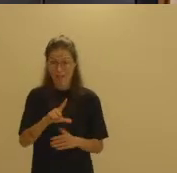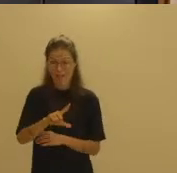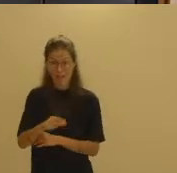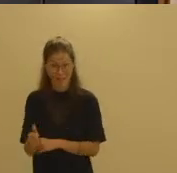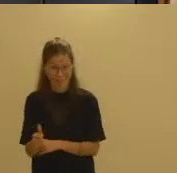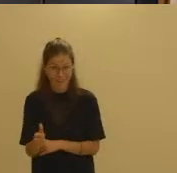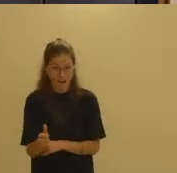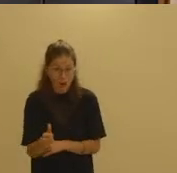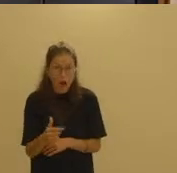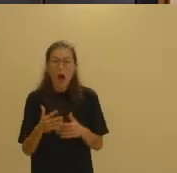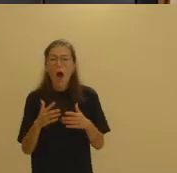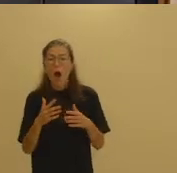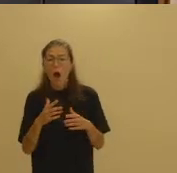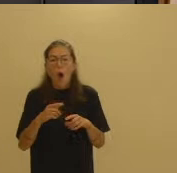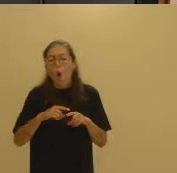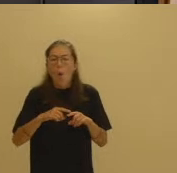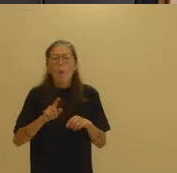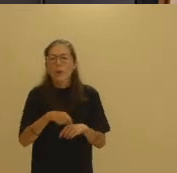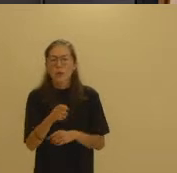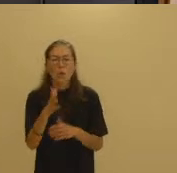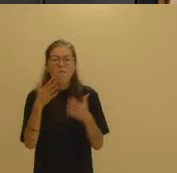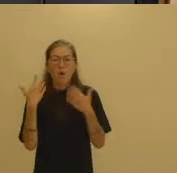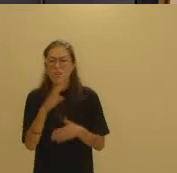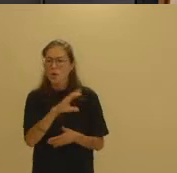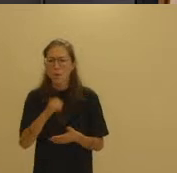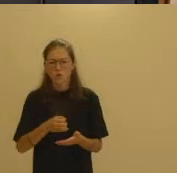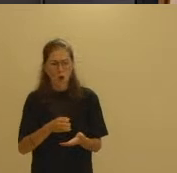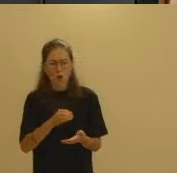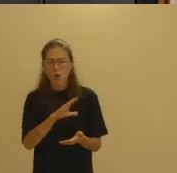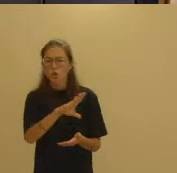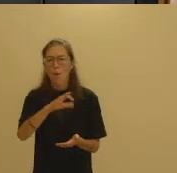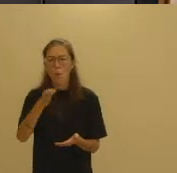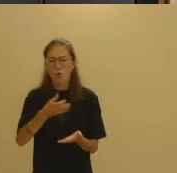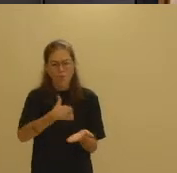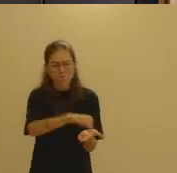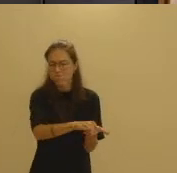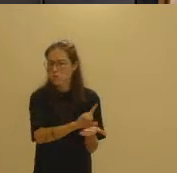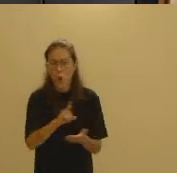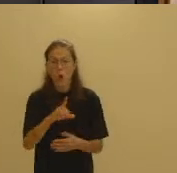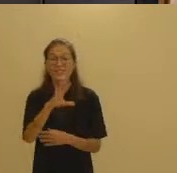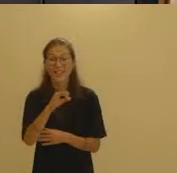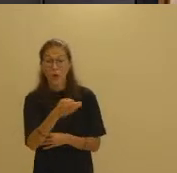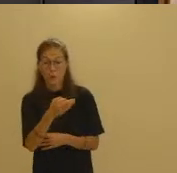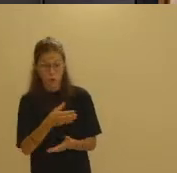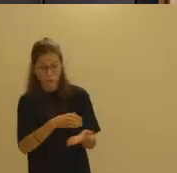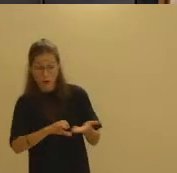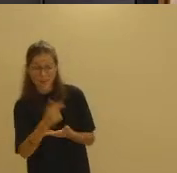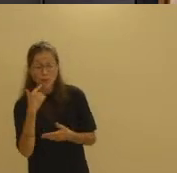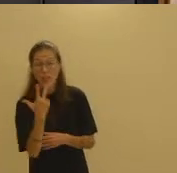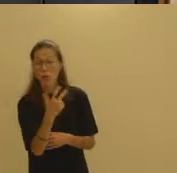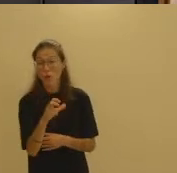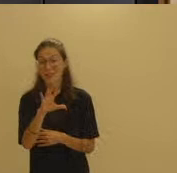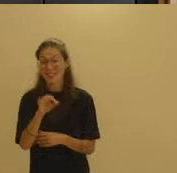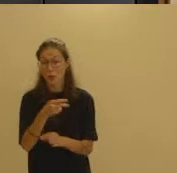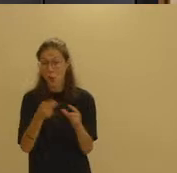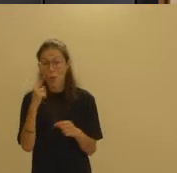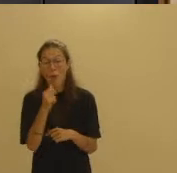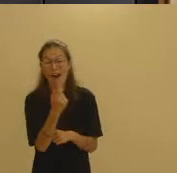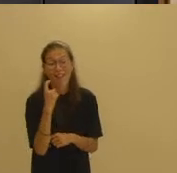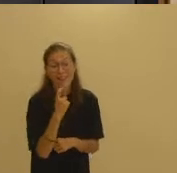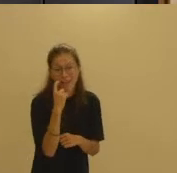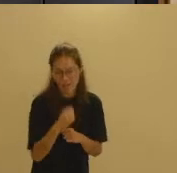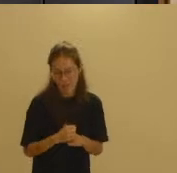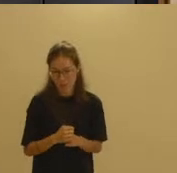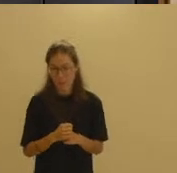à 50% du montant 2020, soit 350 euros par élève. Le